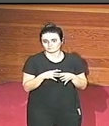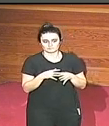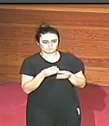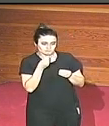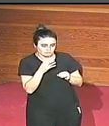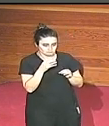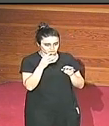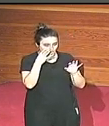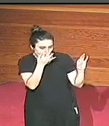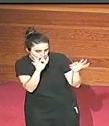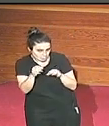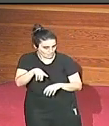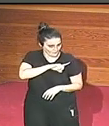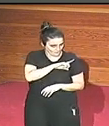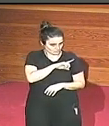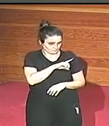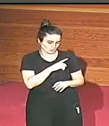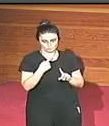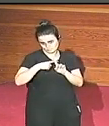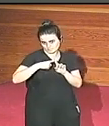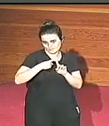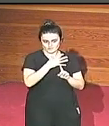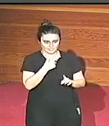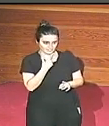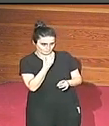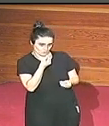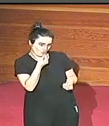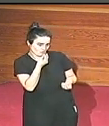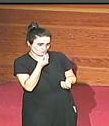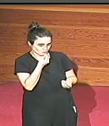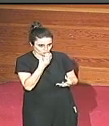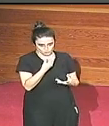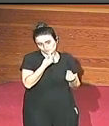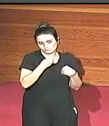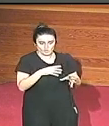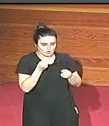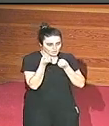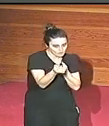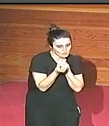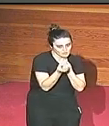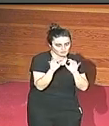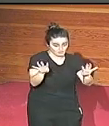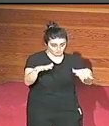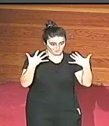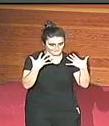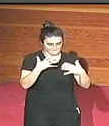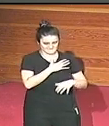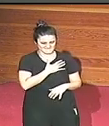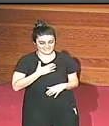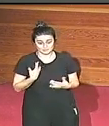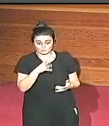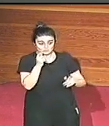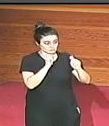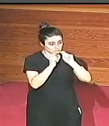atentzioa bere ganatzea, baina modu hon batean, ez? Historia hon bat kontatzeko. Ez? Eta nik uste dut, kazetari asko kontalariak